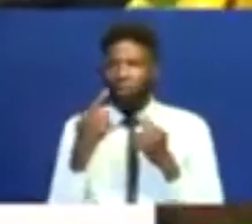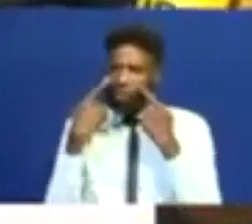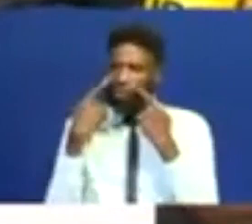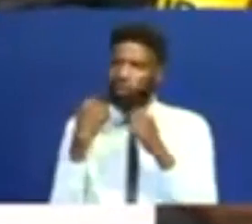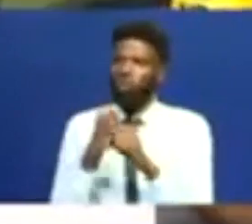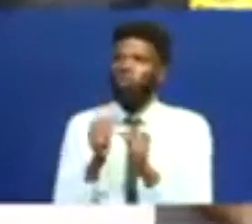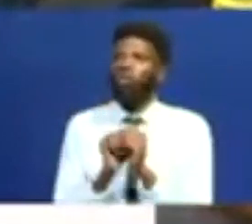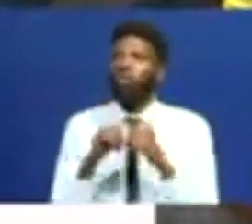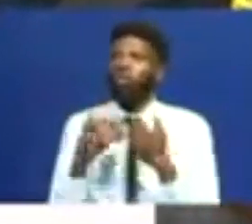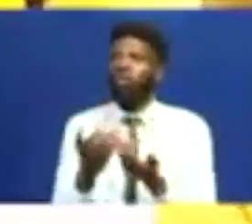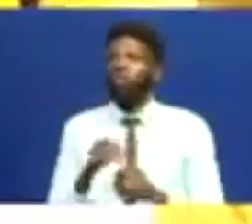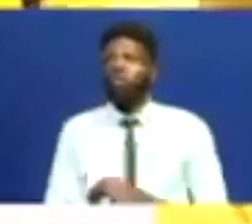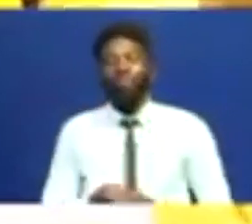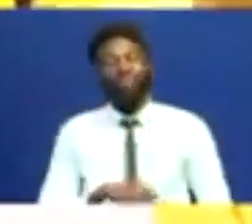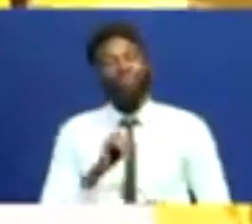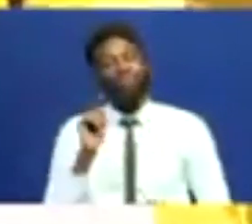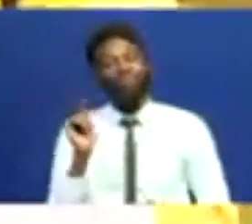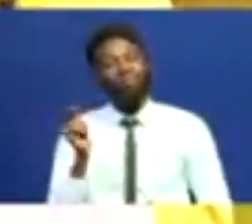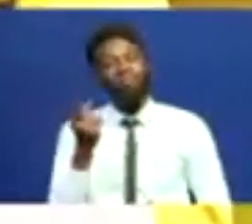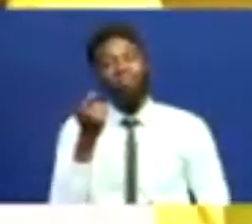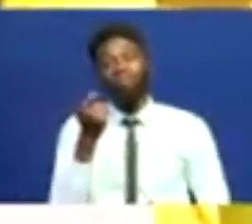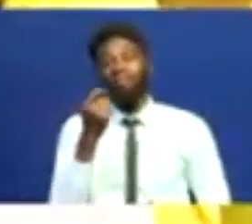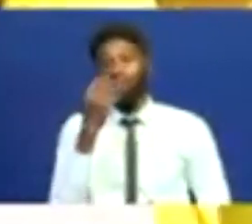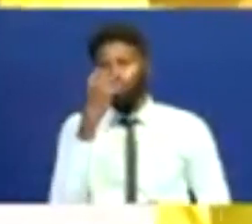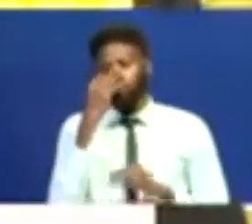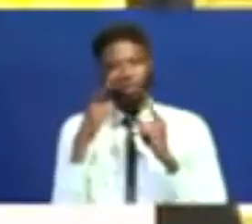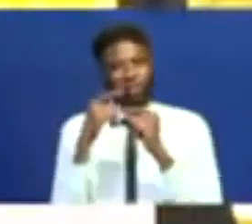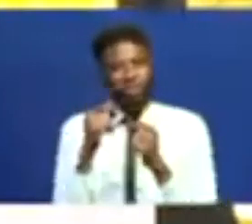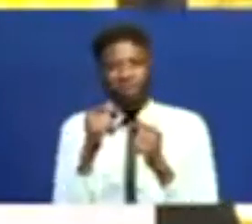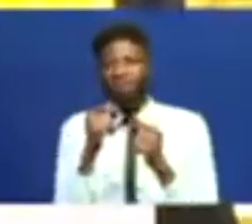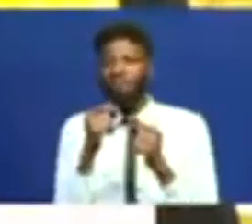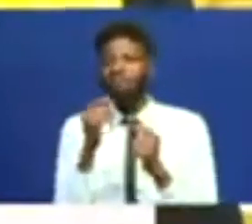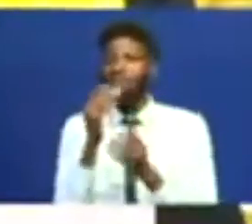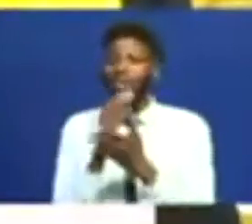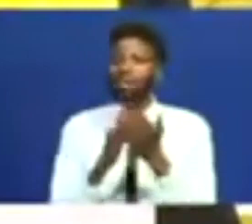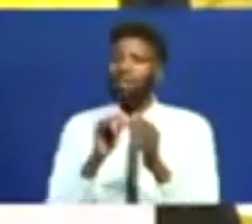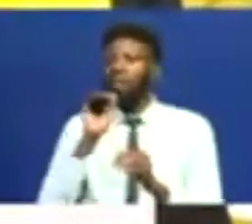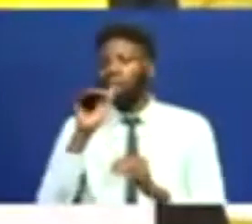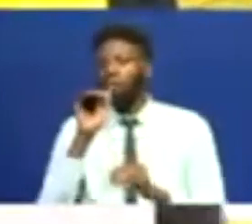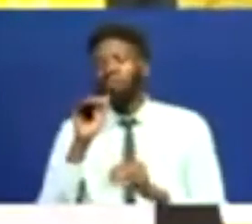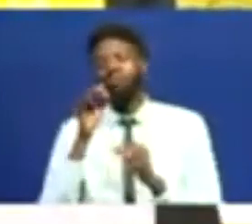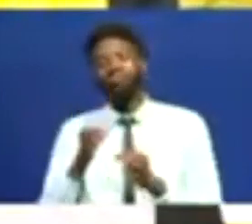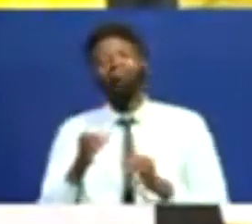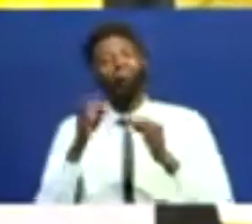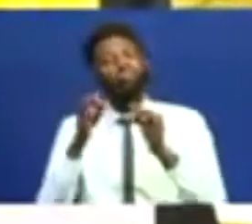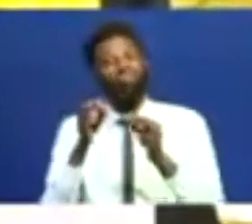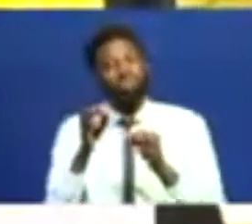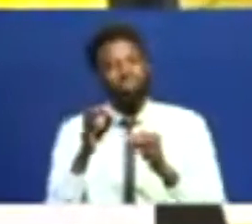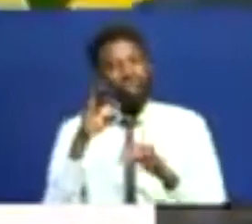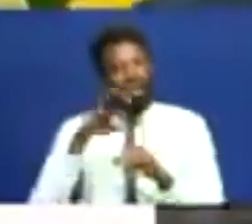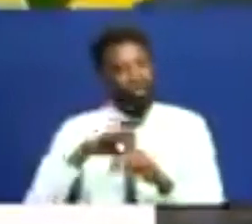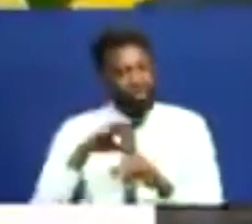further dismissed calls within the party to postpone grassroots elections scheduled for December, saying such a move would break the